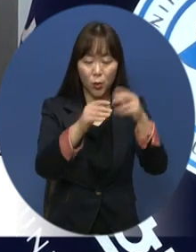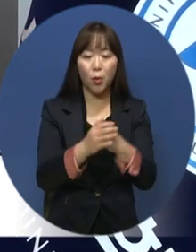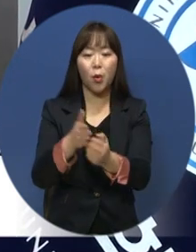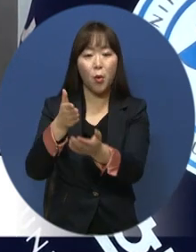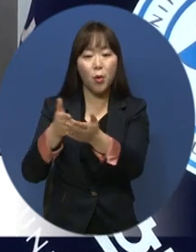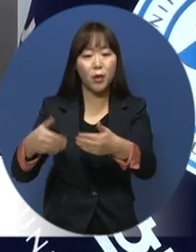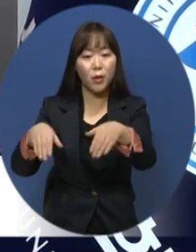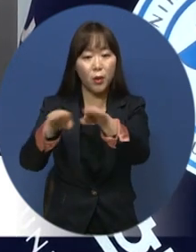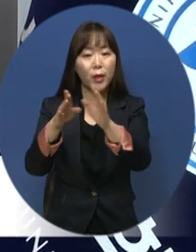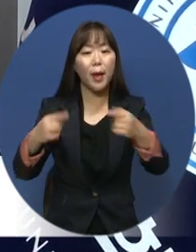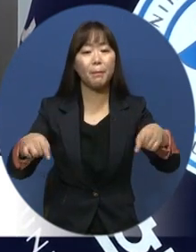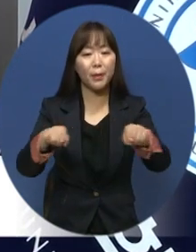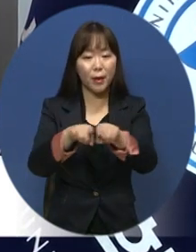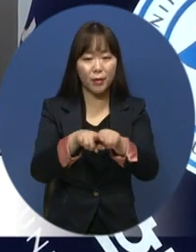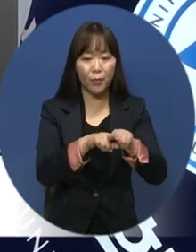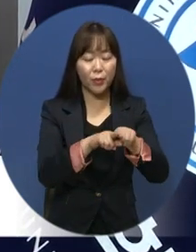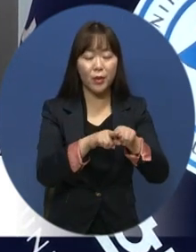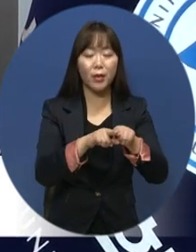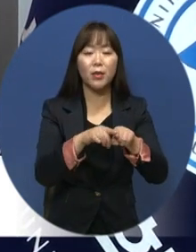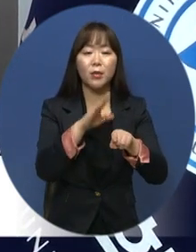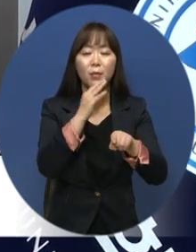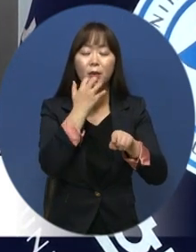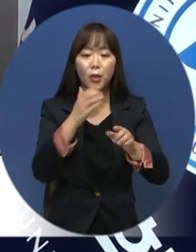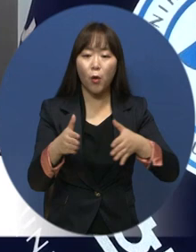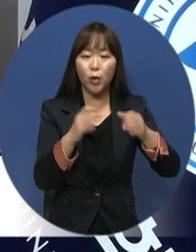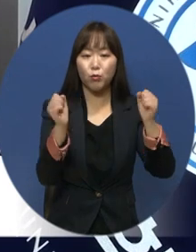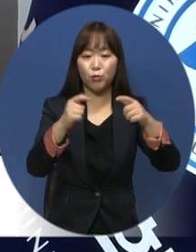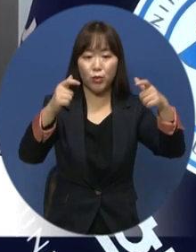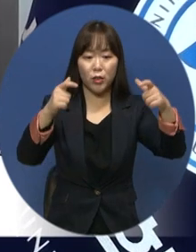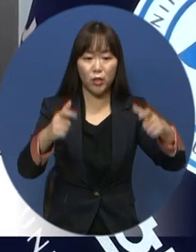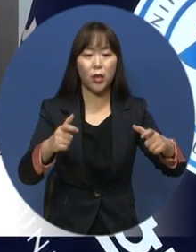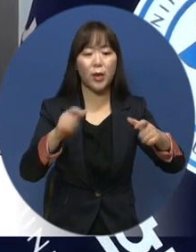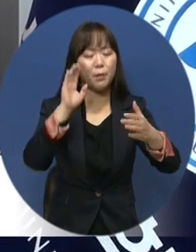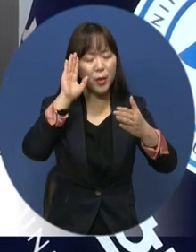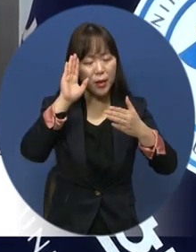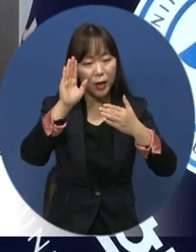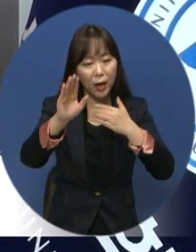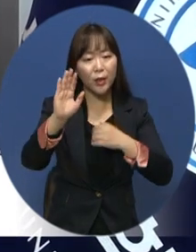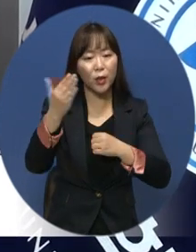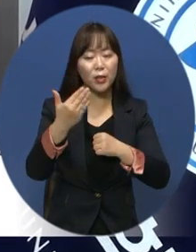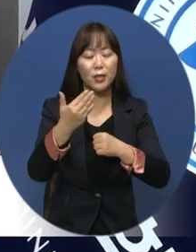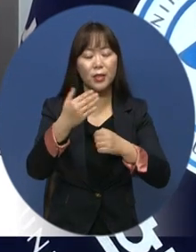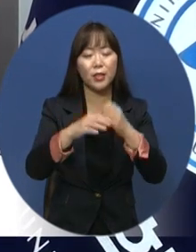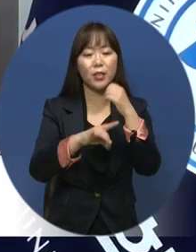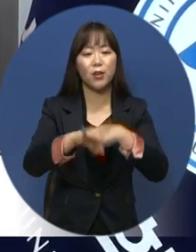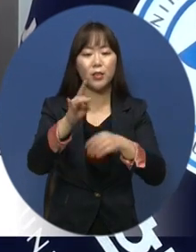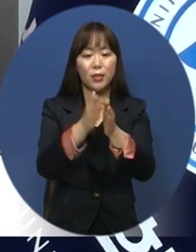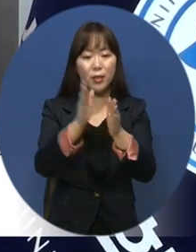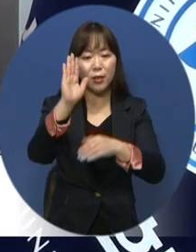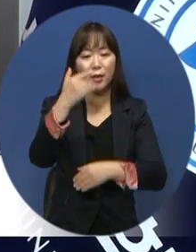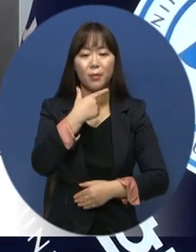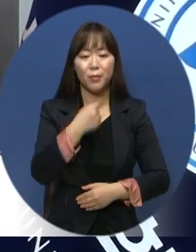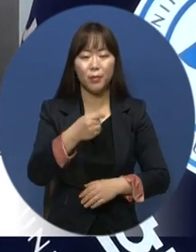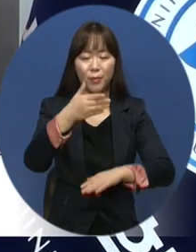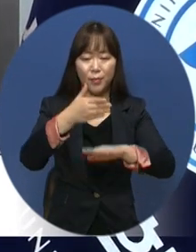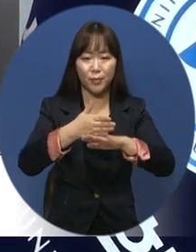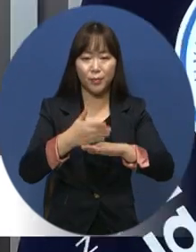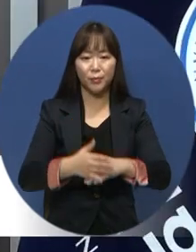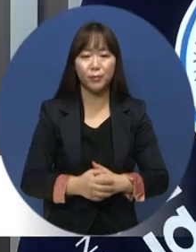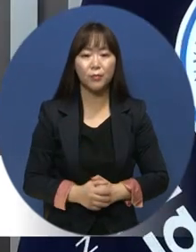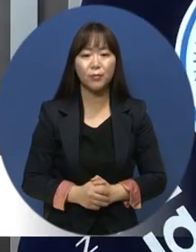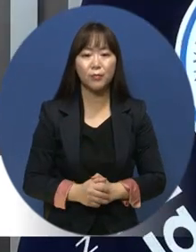이 언론기관이 함께해서 정말로 경기 북부의 미래가 될 수 있는 그런 시작점이 되기를 소망합니다.